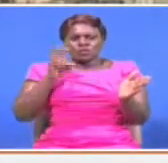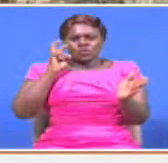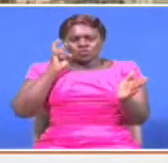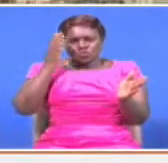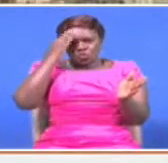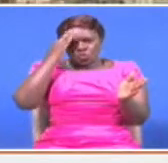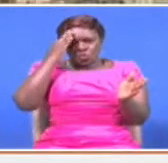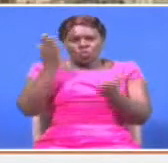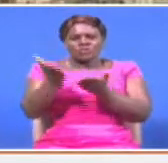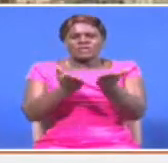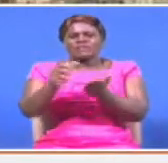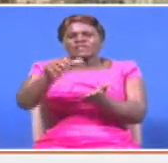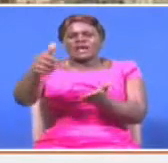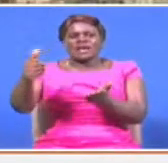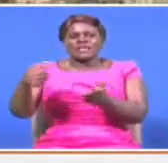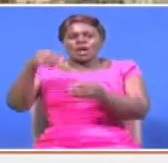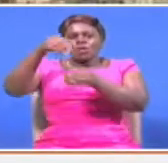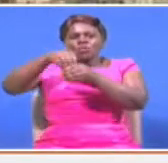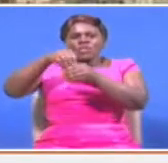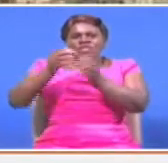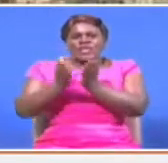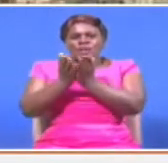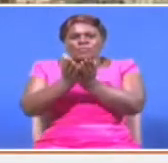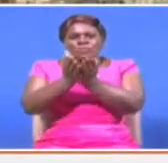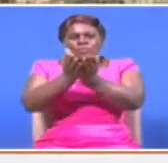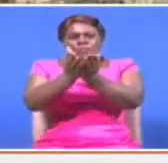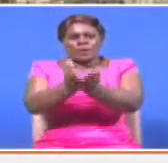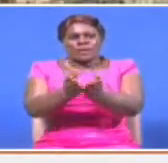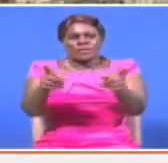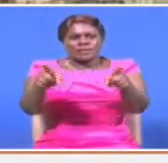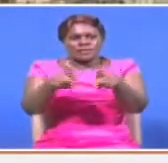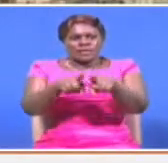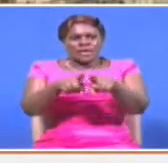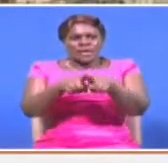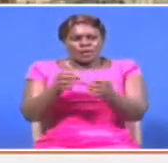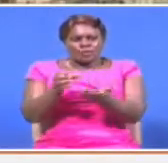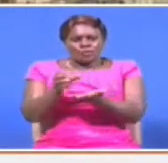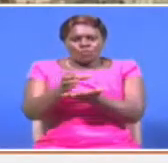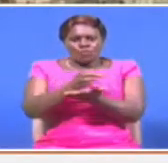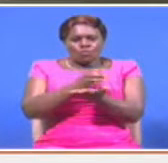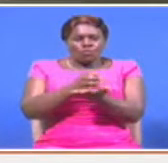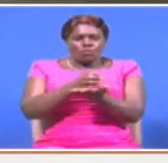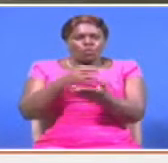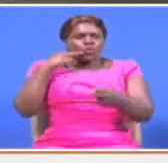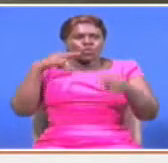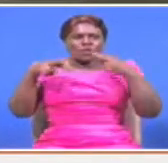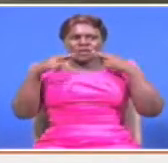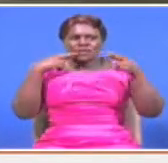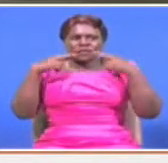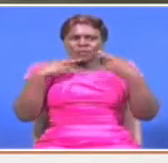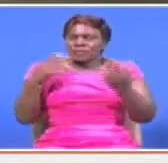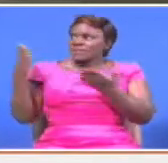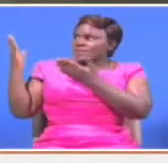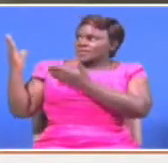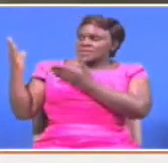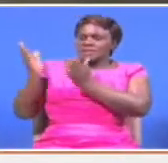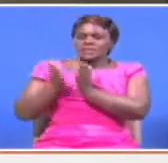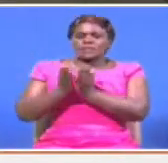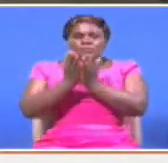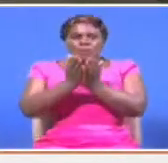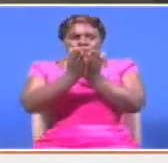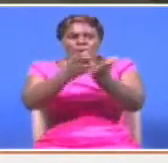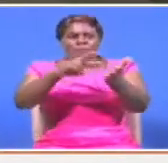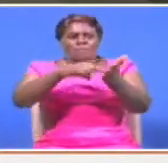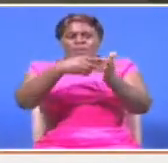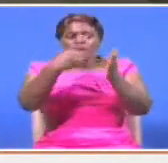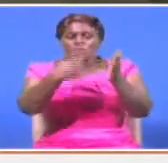kugundua huduma zingine zinazopatikana kwenye meli hiyo kama vile mkahawa wa kimataifa. Kameli hii kama hii MV Logo